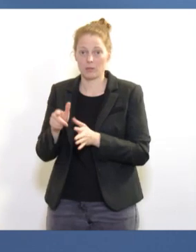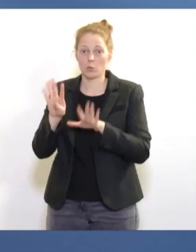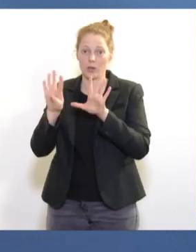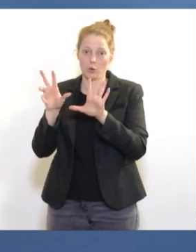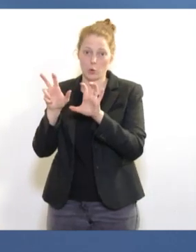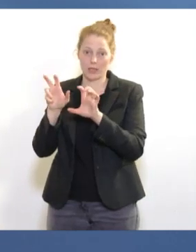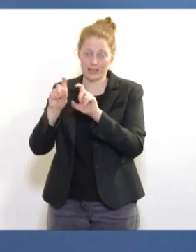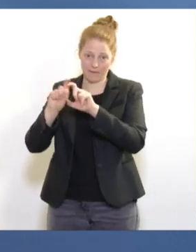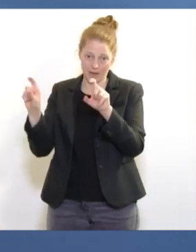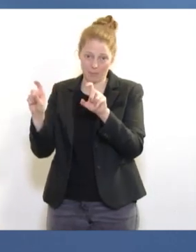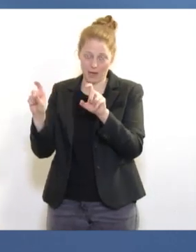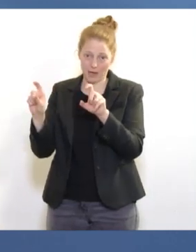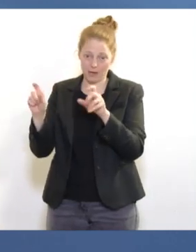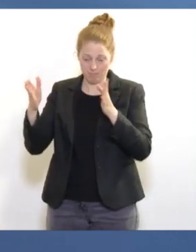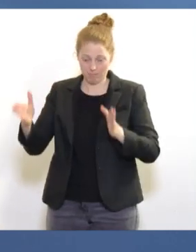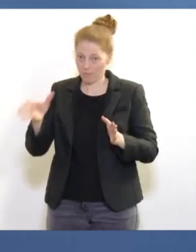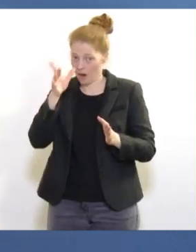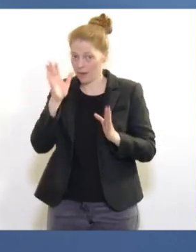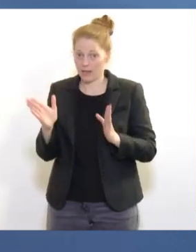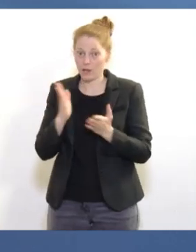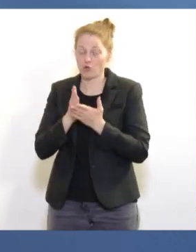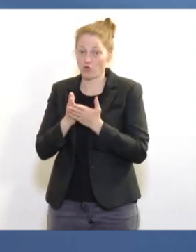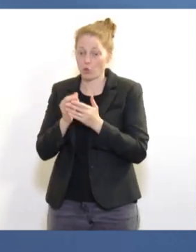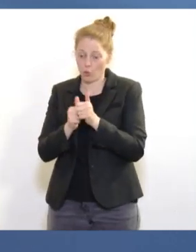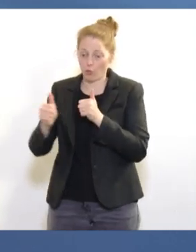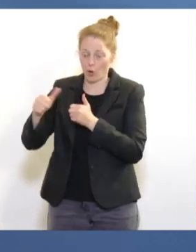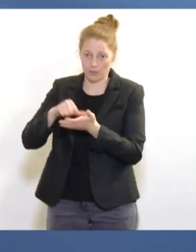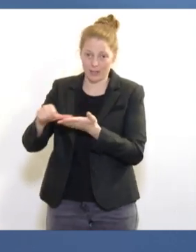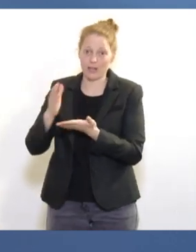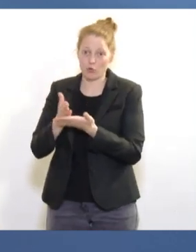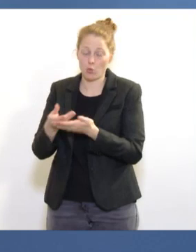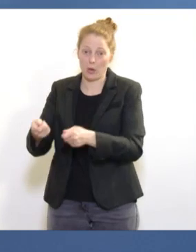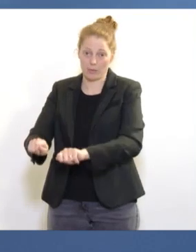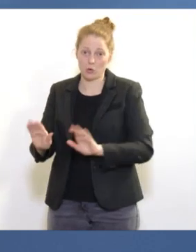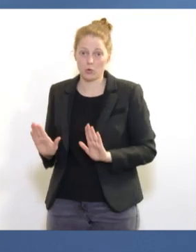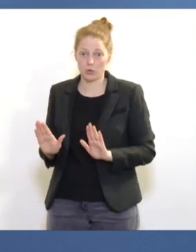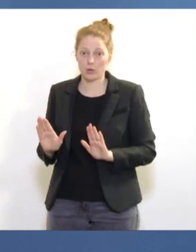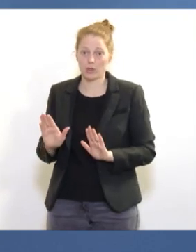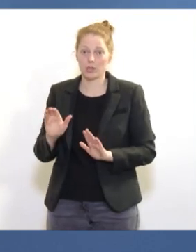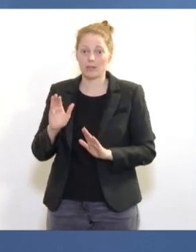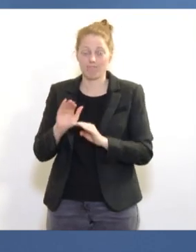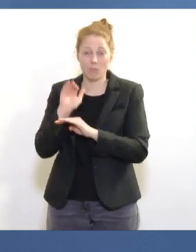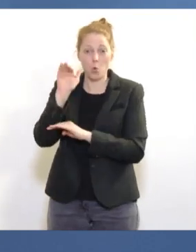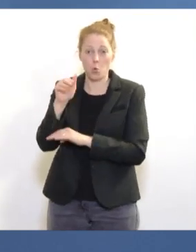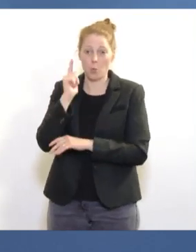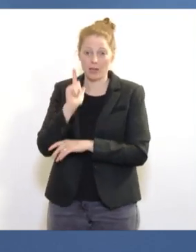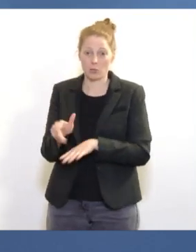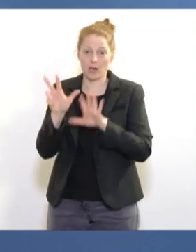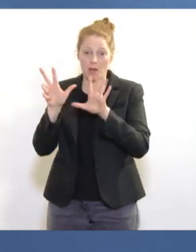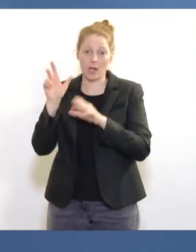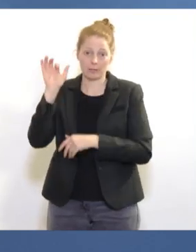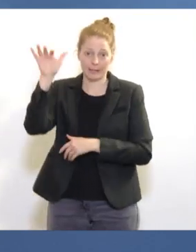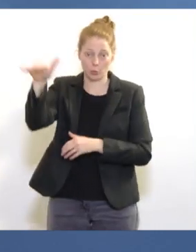4.789 Unternehmen, die für den ganzen Monat April los schon hier Avancen kriegen, mit einer Summe von über 208